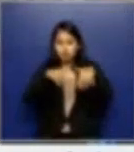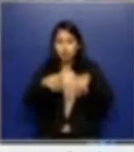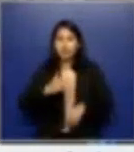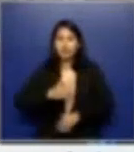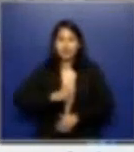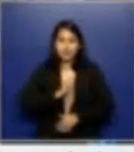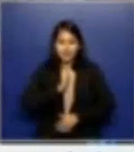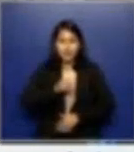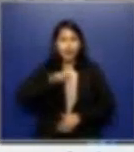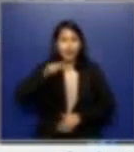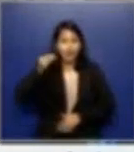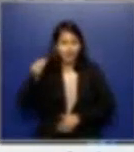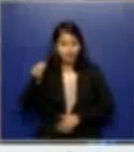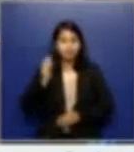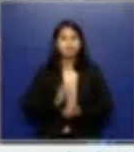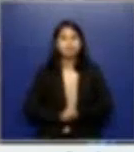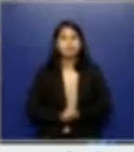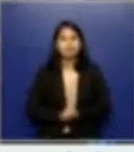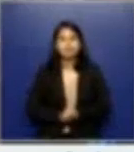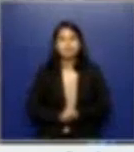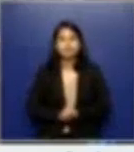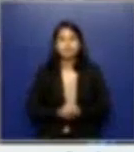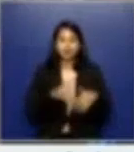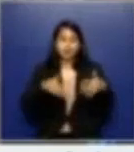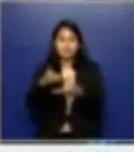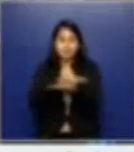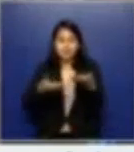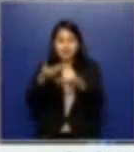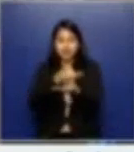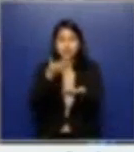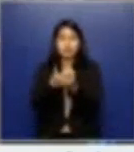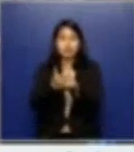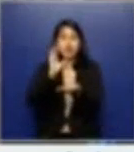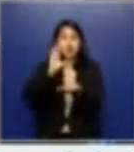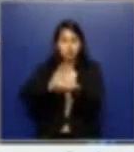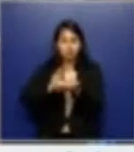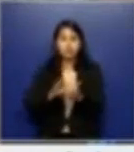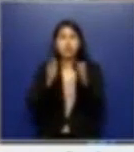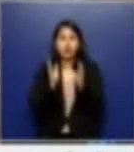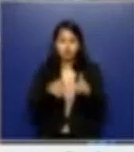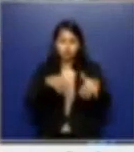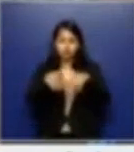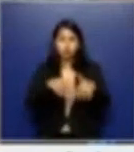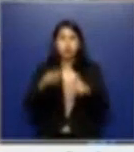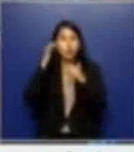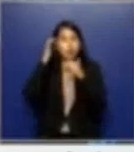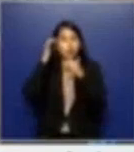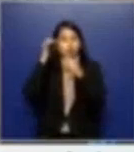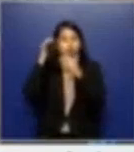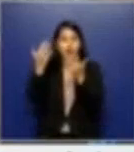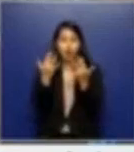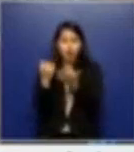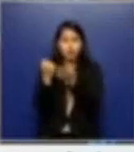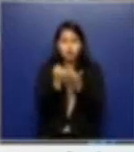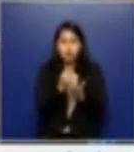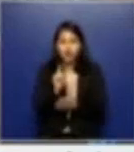ให้เกียรติท่านถึงที่สุดท่านประธานครับการพิจารณางบประมาณแผ่นดินนี่สิ่งซึ่งประชาชนคาดหวังและเราควร